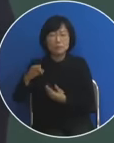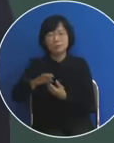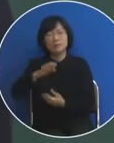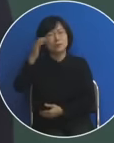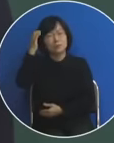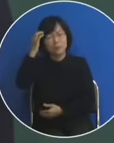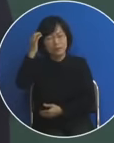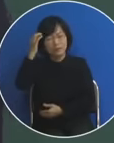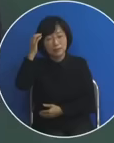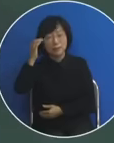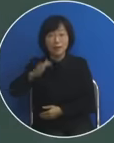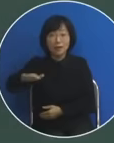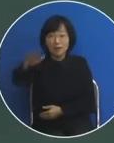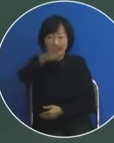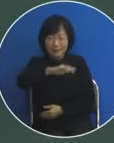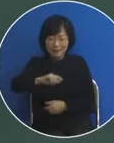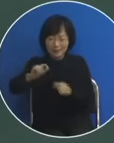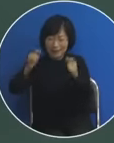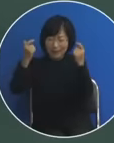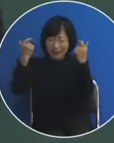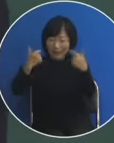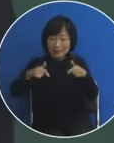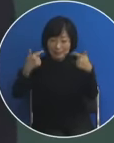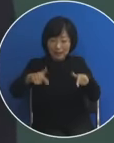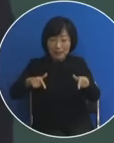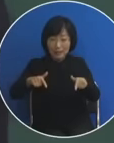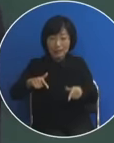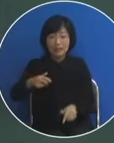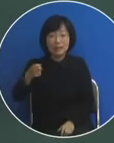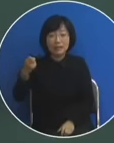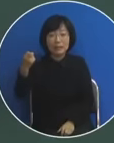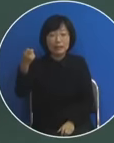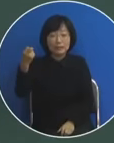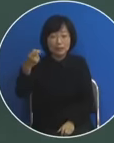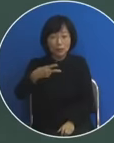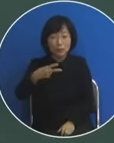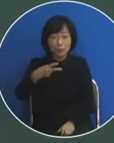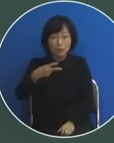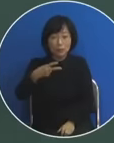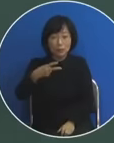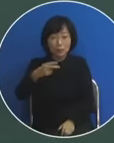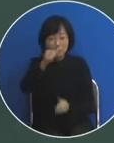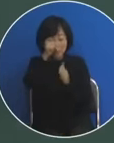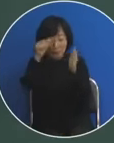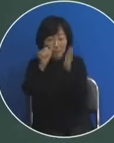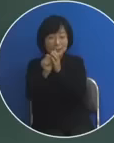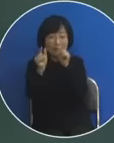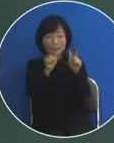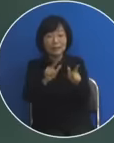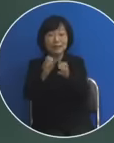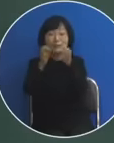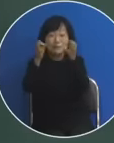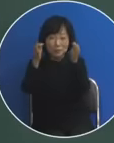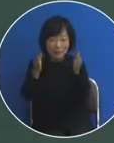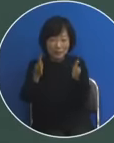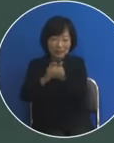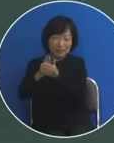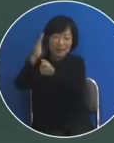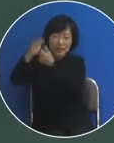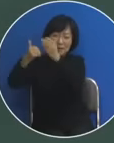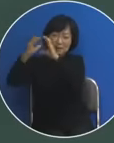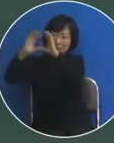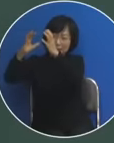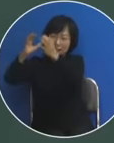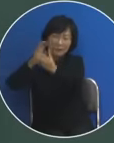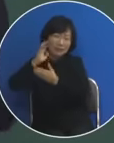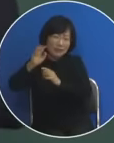가든지 생각해야 되고 어떤 면에서는 생에 한 번 정도 이 축복을 누려야 되는데 분명히 이 축복이 예비되어 있기 때문에 Wherever